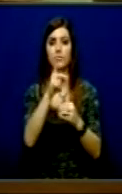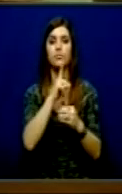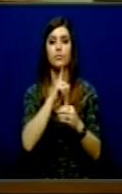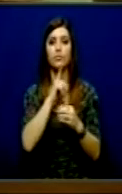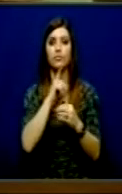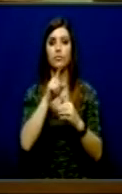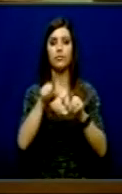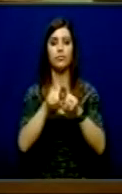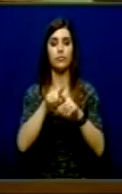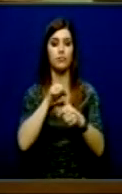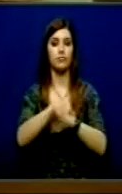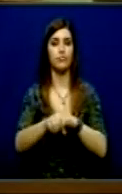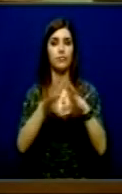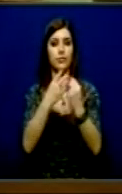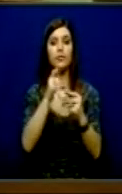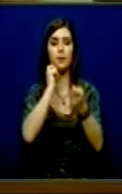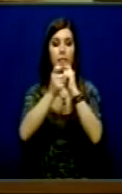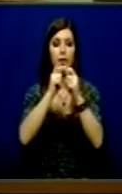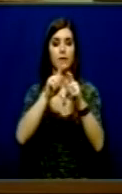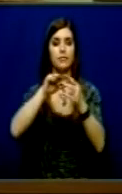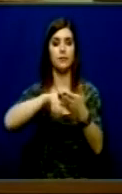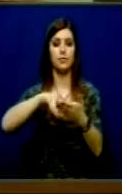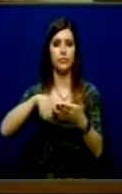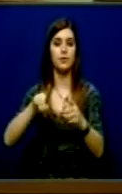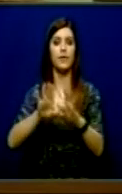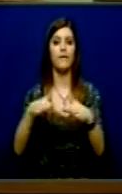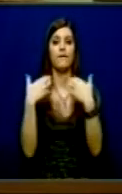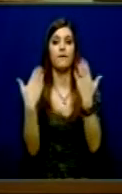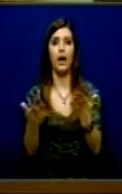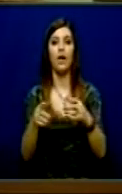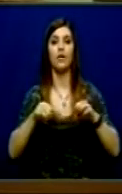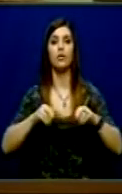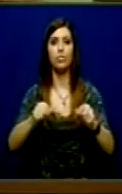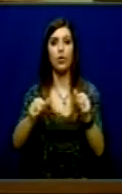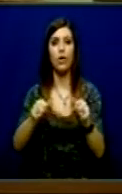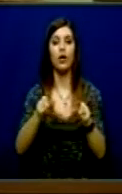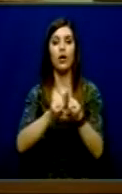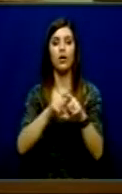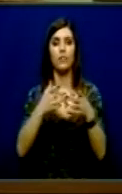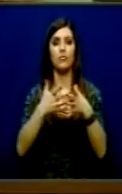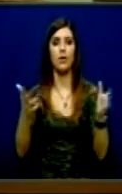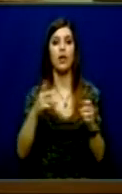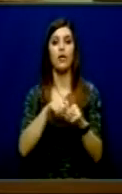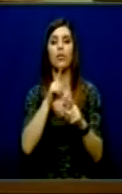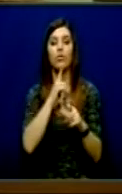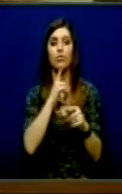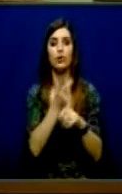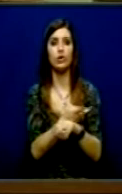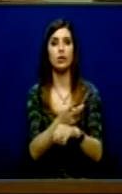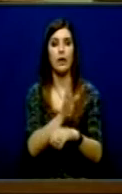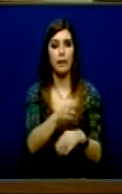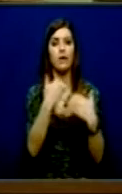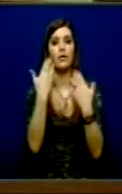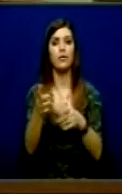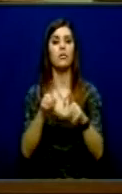të dhunshme përmes kontratës së dhurimit i falën manastirit të Deçanit paligjshmërinë që ishte në pronën e ndërmarrjeve